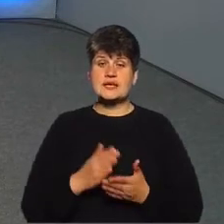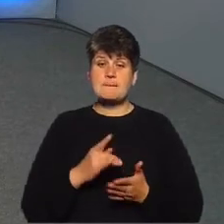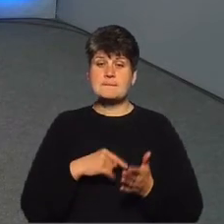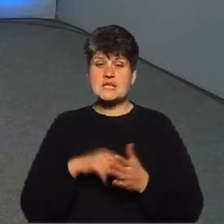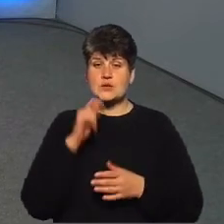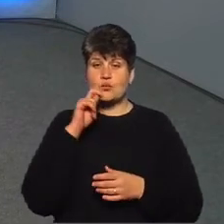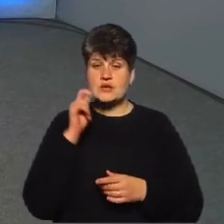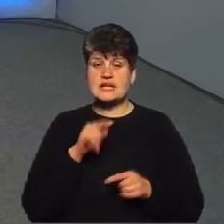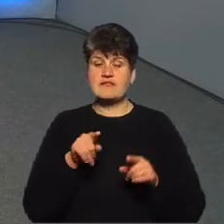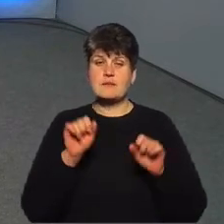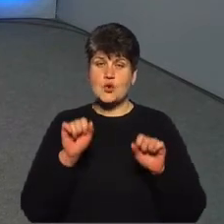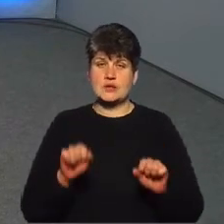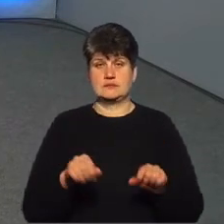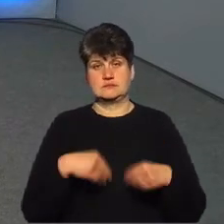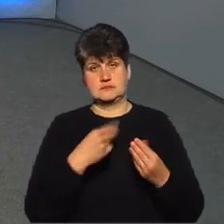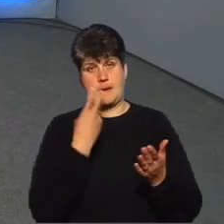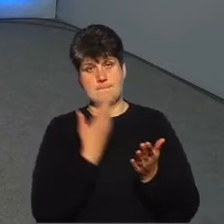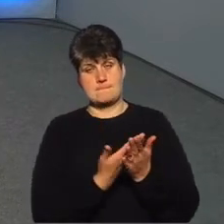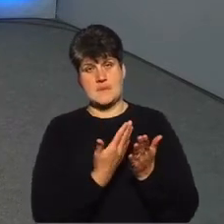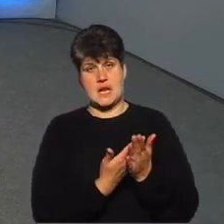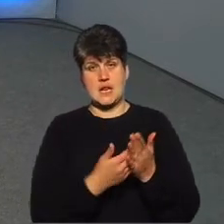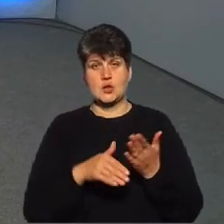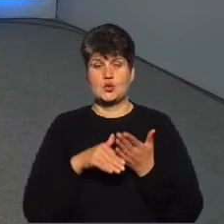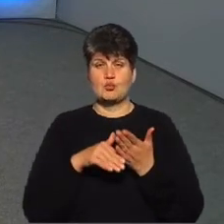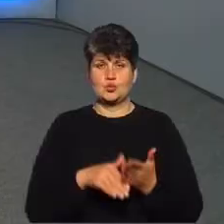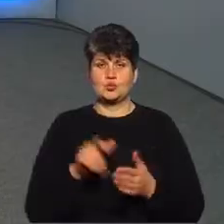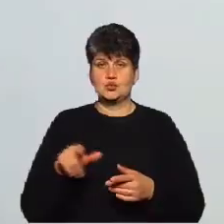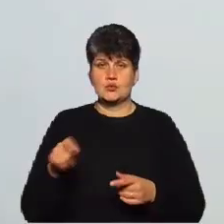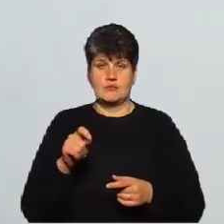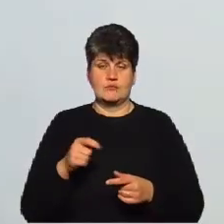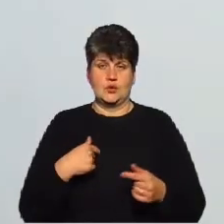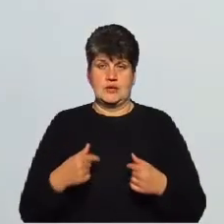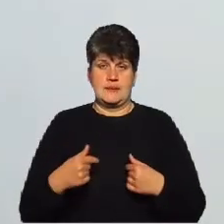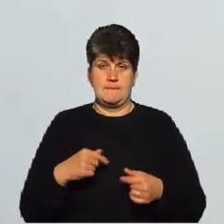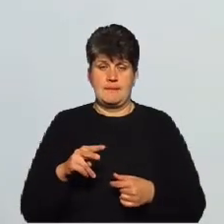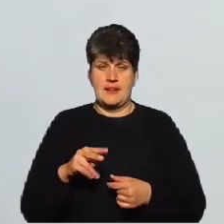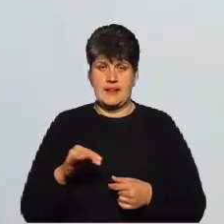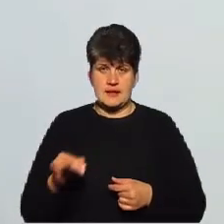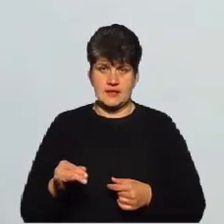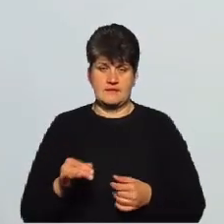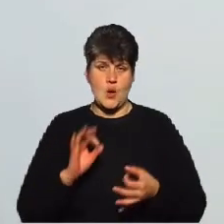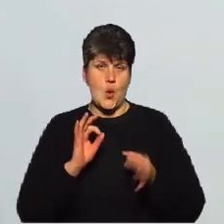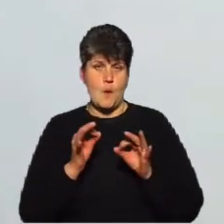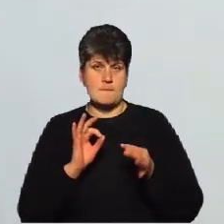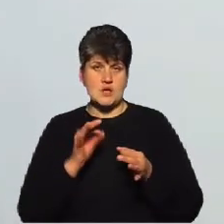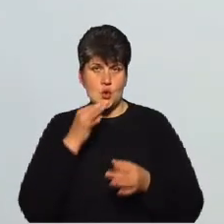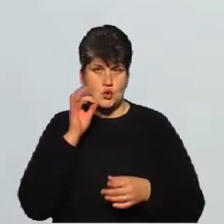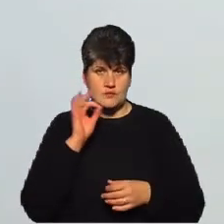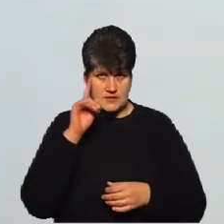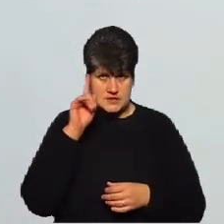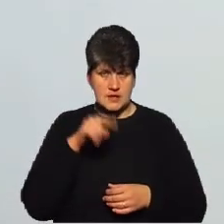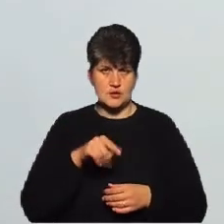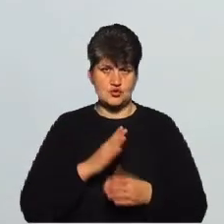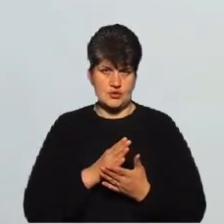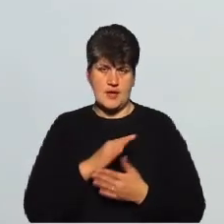могли поставити в приклад по допомозі жертвам потерпілих, з яким ви, можливо, обмінюєтеся досвідом, знаю, що багато навчань є в поліцейських?